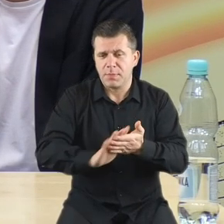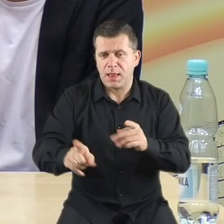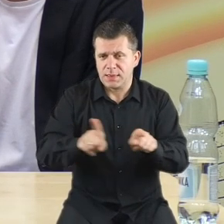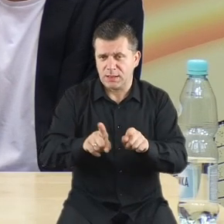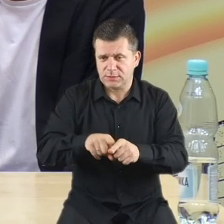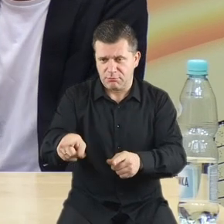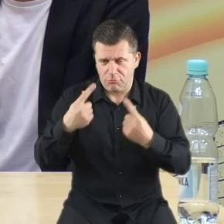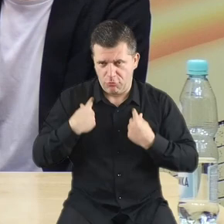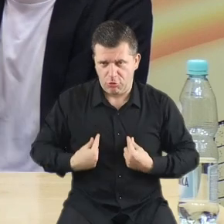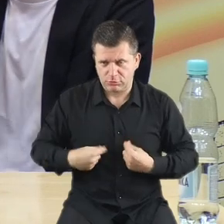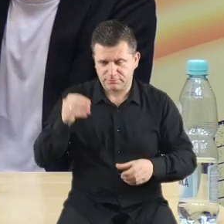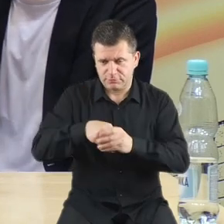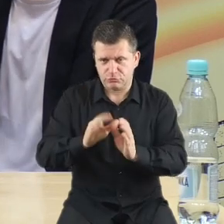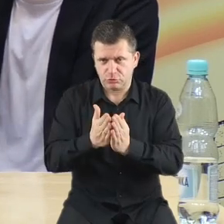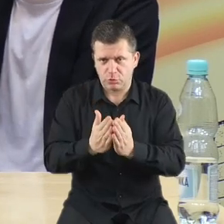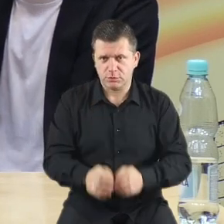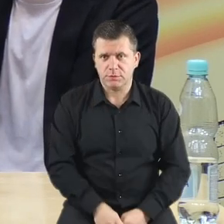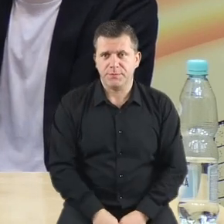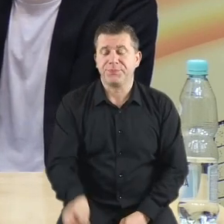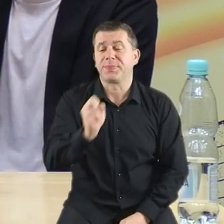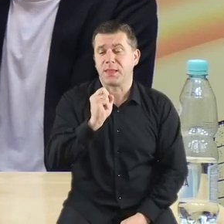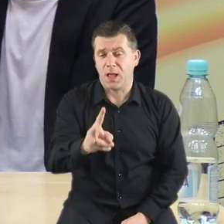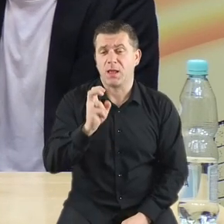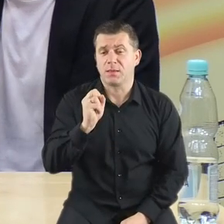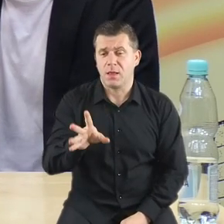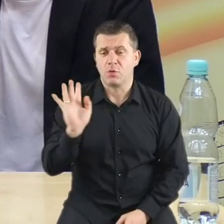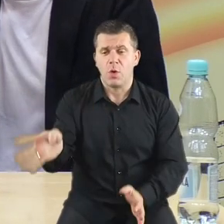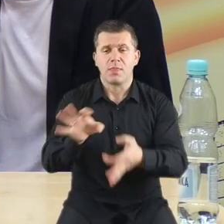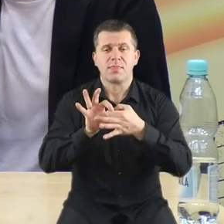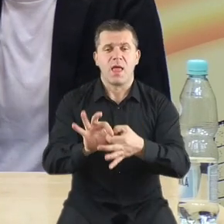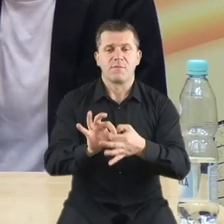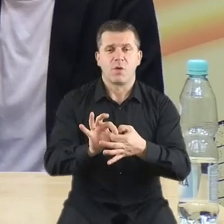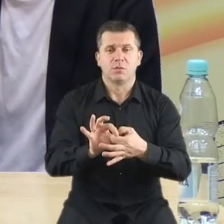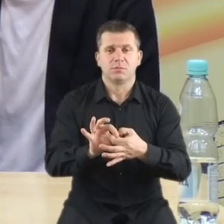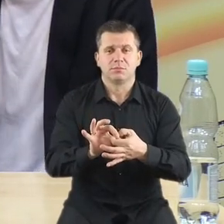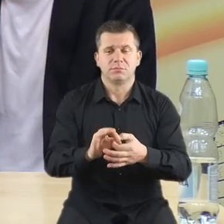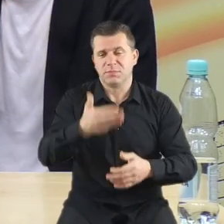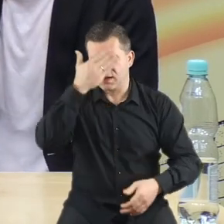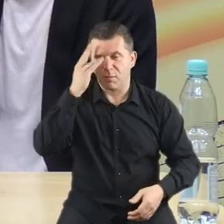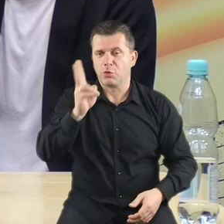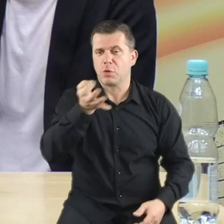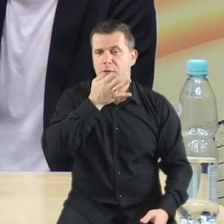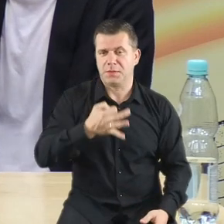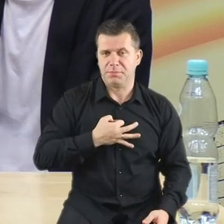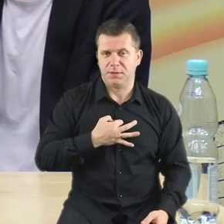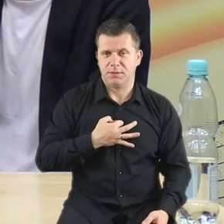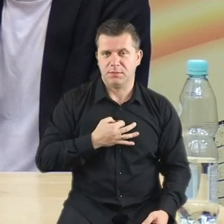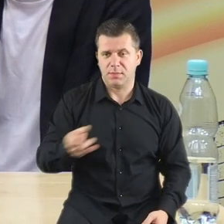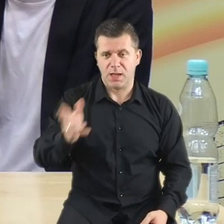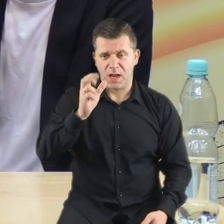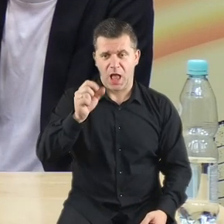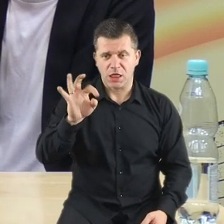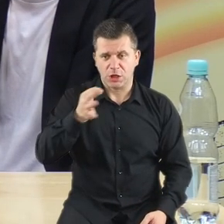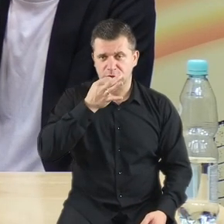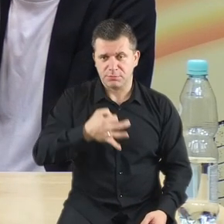książce. Tak, tak, to jest nawiązanie. Oczywiście fajnie, że nie wiem, kto zadał to pytanie. Też pani Katarzyna? Tak, czy...